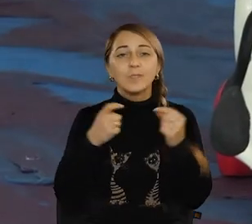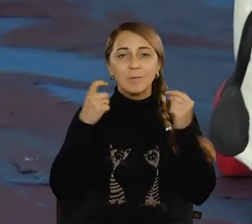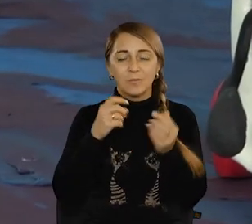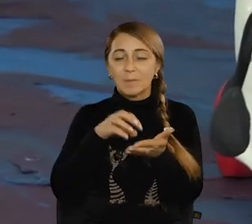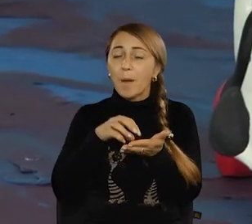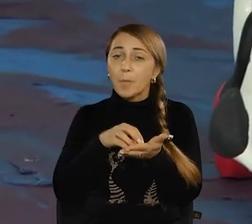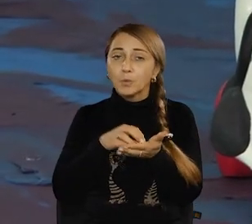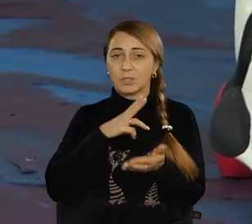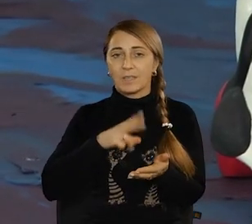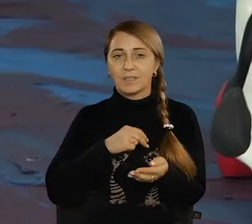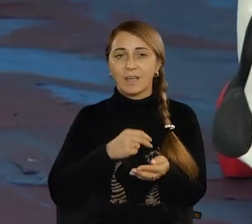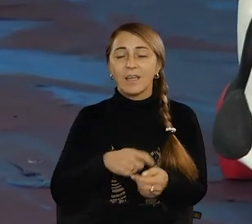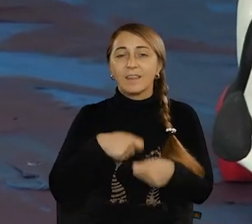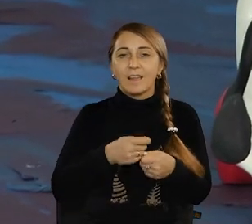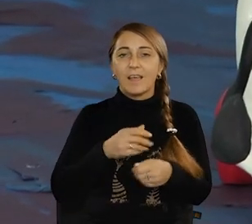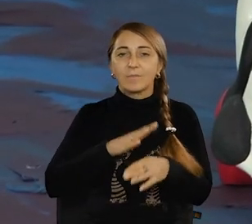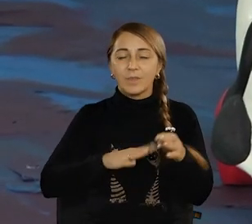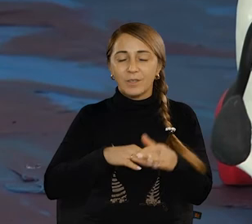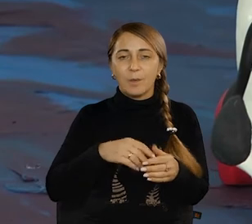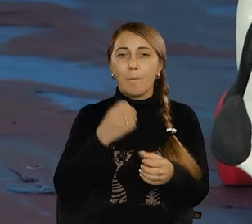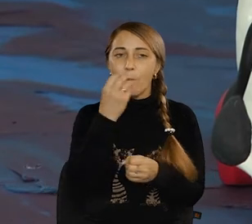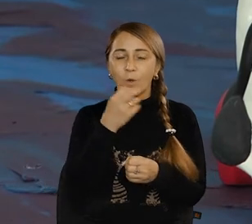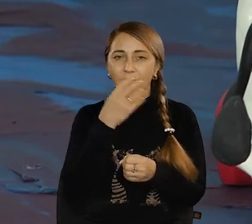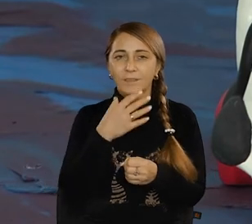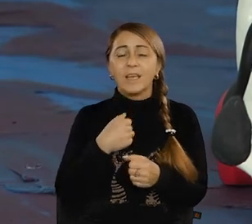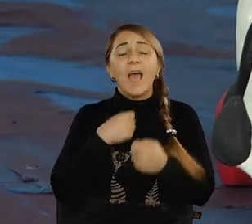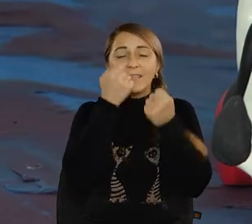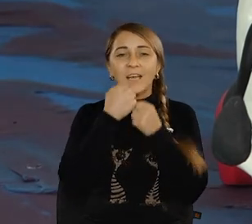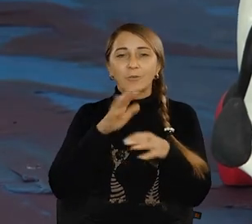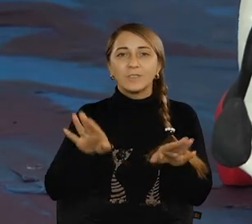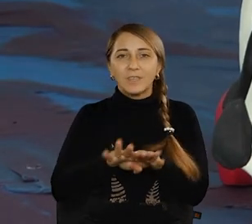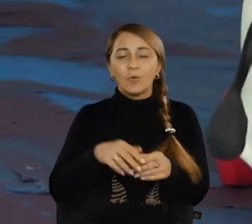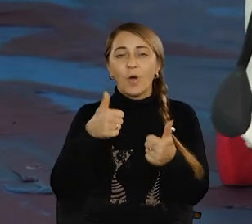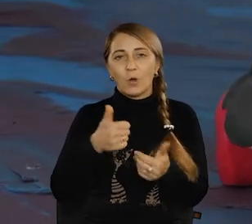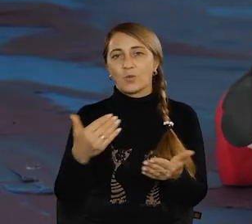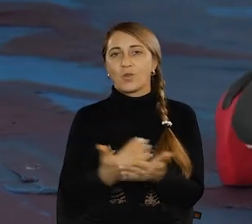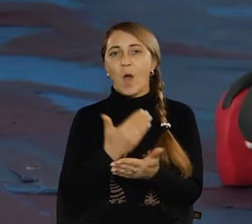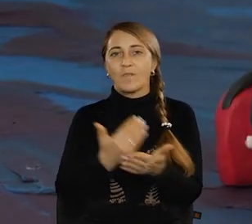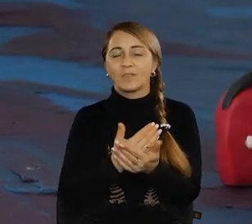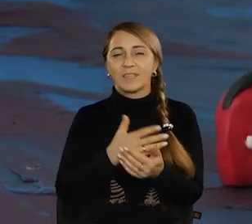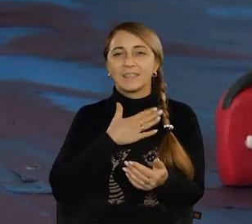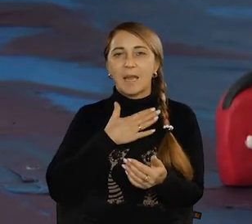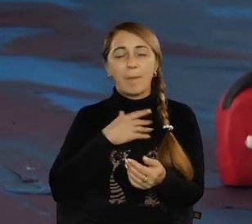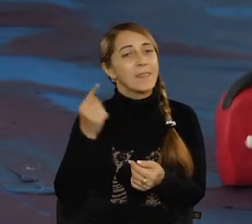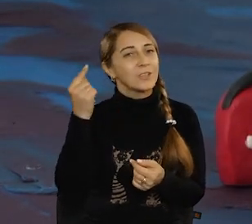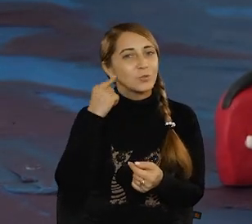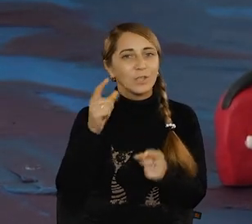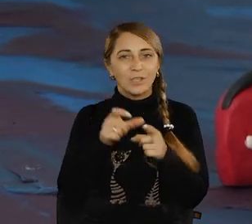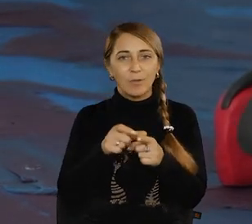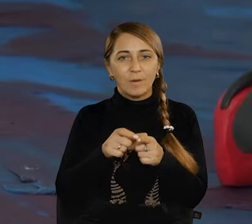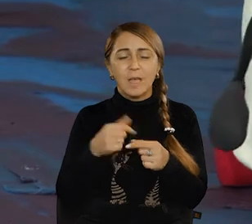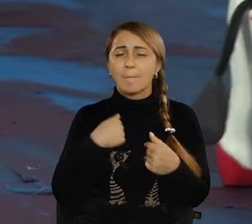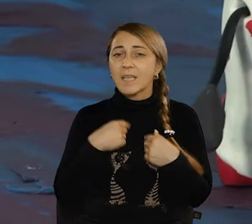усміхнулася пампушечка, простягаючи татові букет. «Я дякую за таку хорошу новину. Для мене чути слова «мені